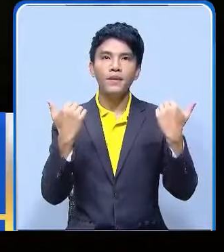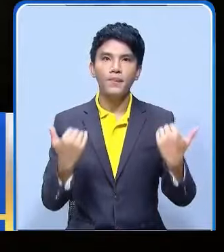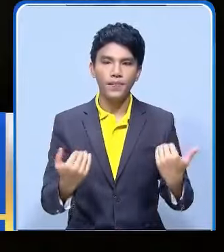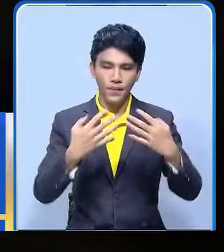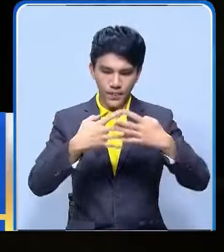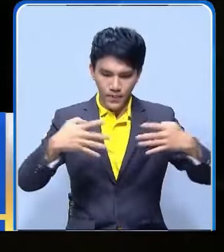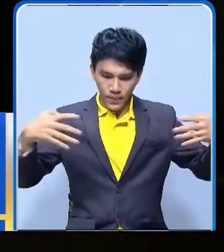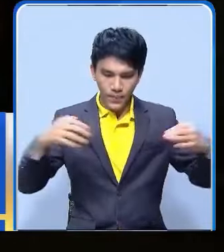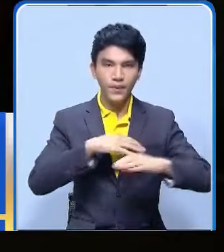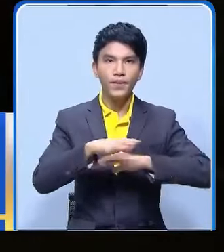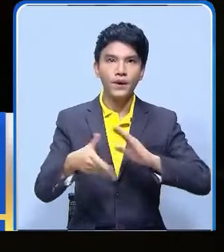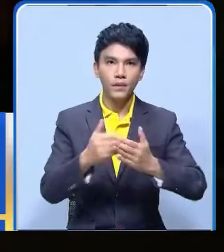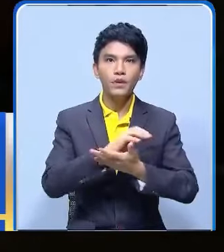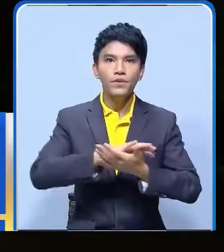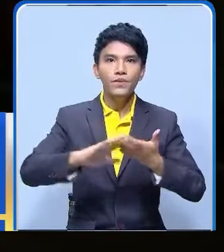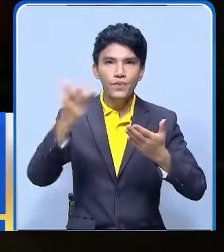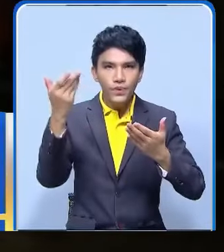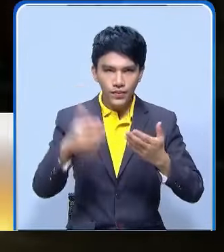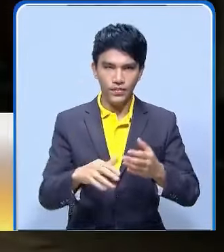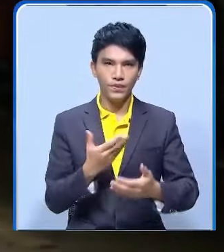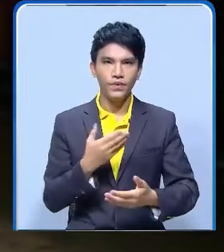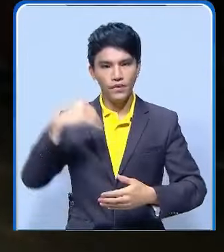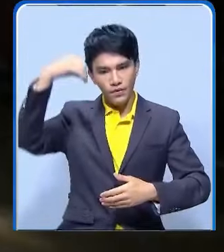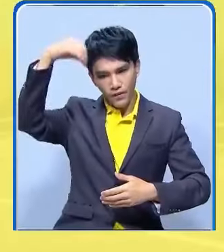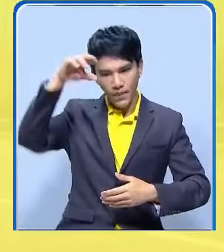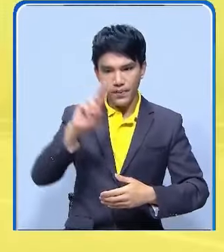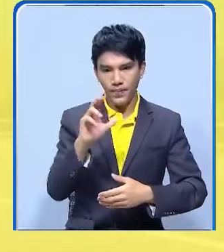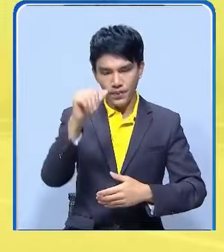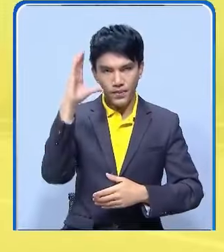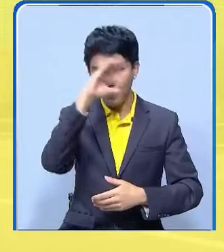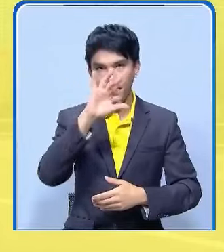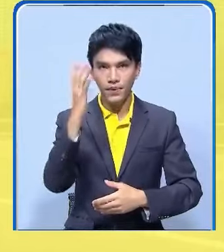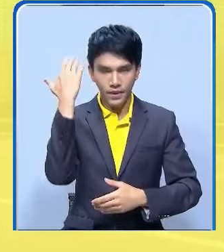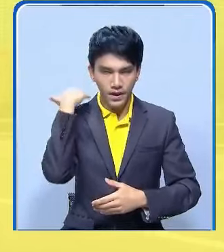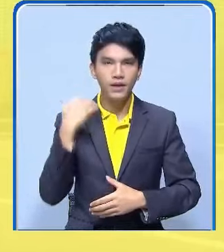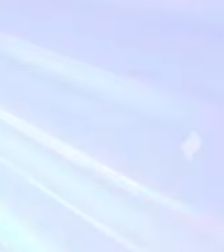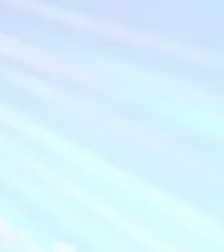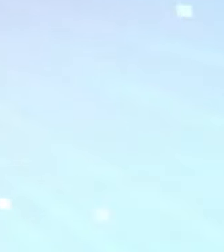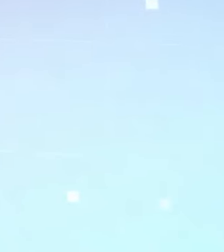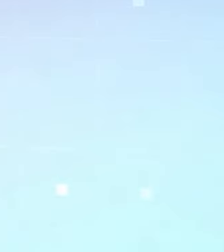จุดทุกจุดเสร็จสิ้นเรียบร้อยแล้วพร้อมจ่ายกระแสไฟฟ้าได้เมื่อช่วง2ทุ่มที่ผ่านมานะคะ